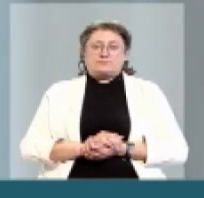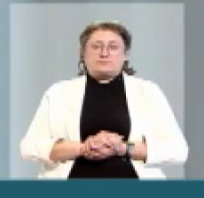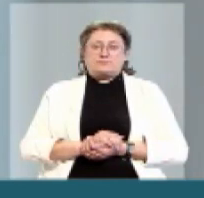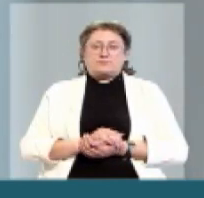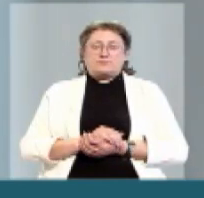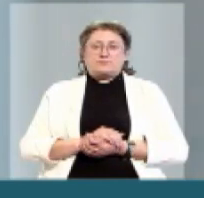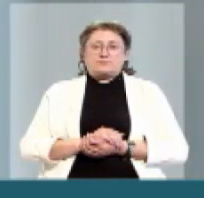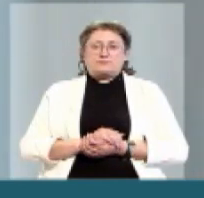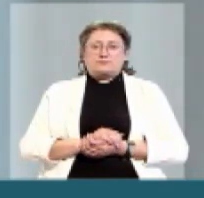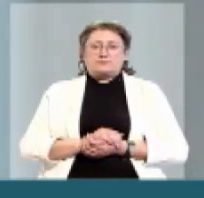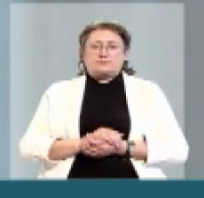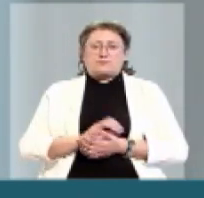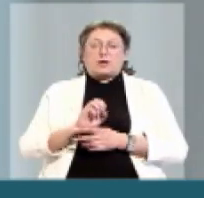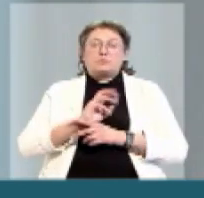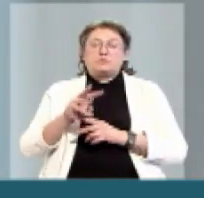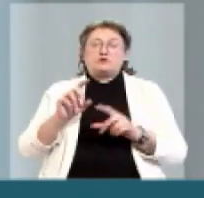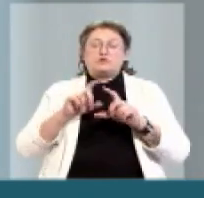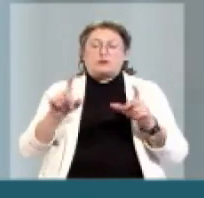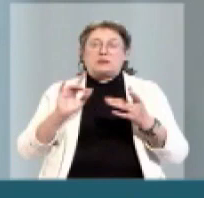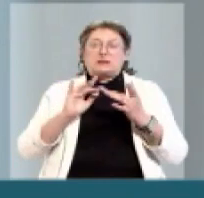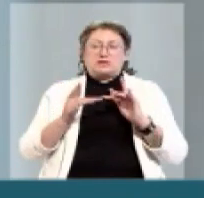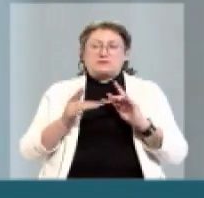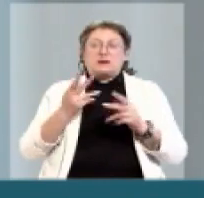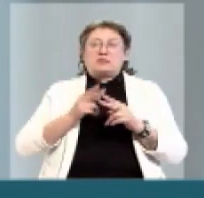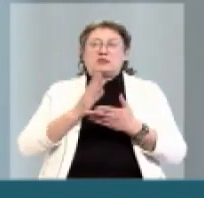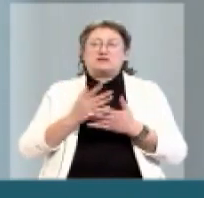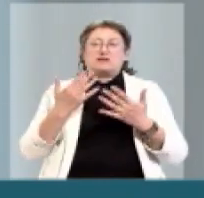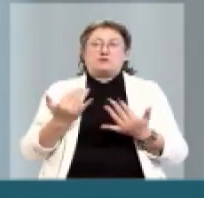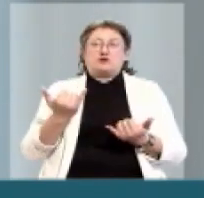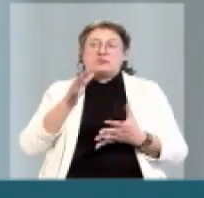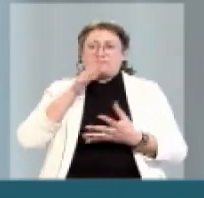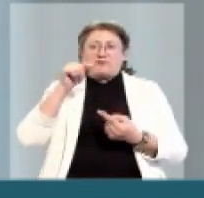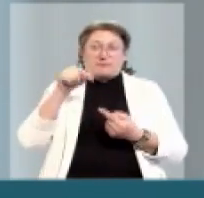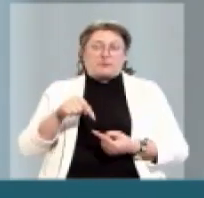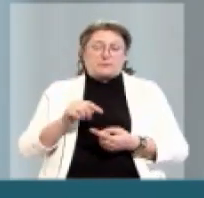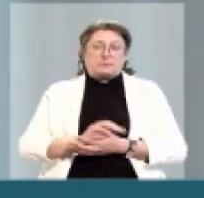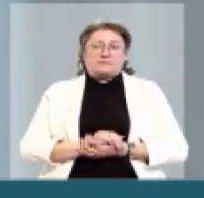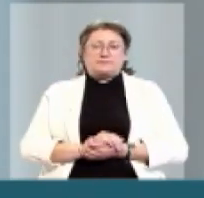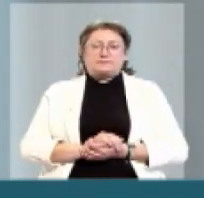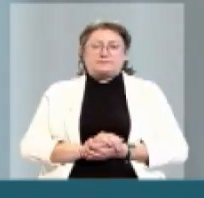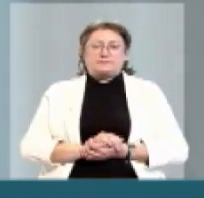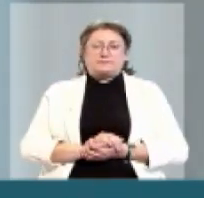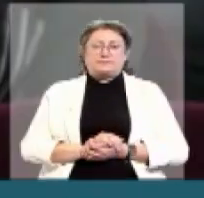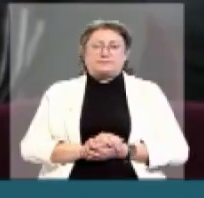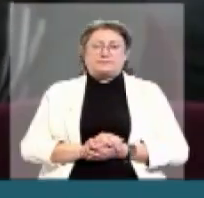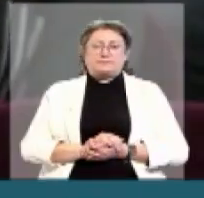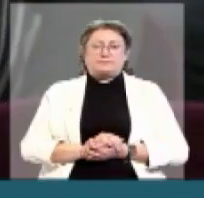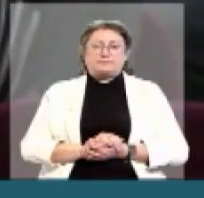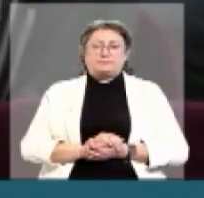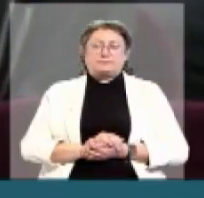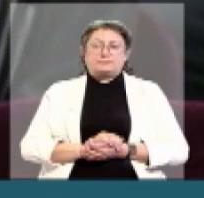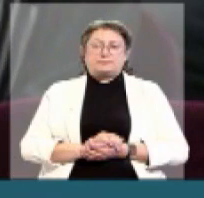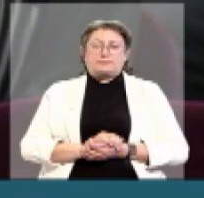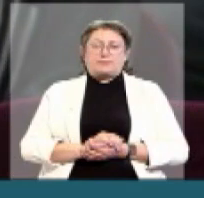IT технологиялар мен 3D модельдеу саласында республика және халықаралық деңгейде үлкен жетістіктерге жетіп келе жатыр.